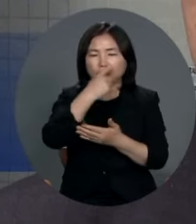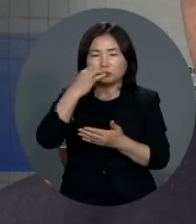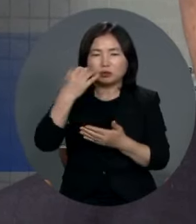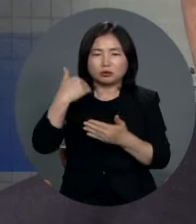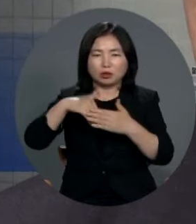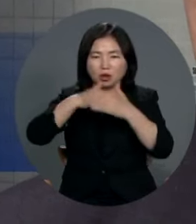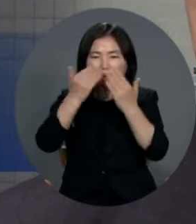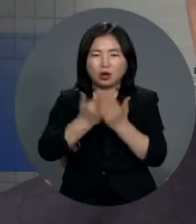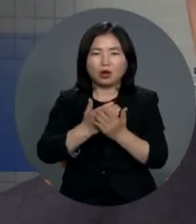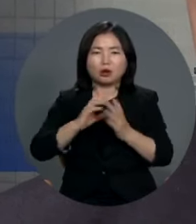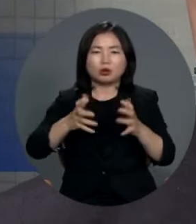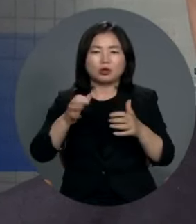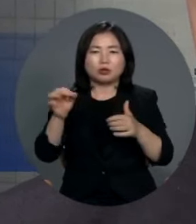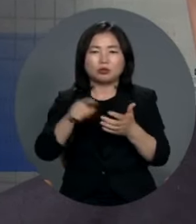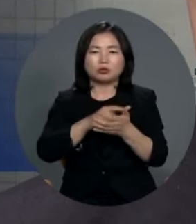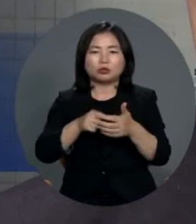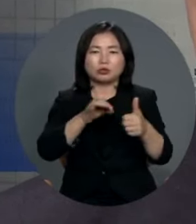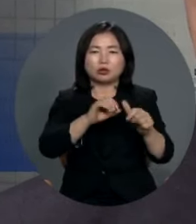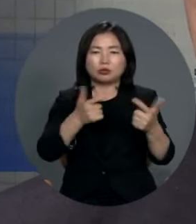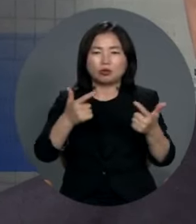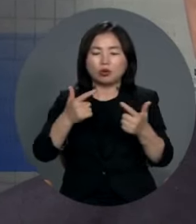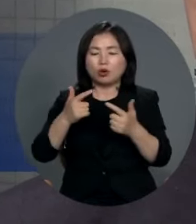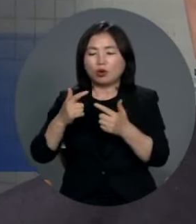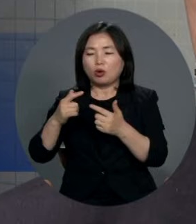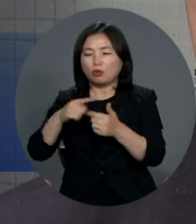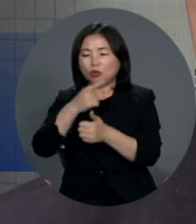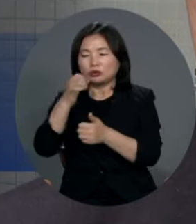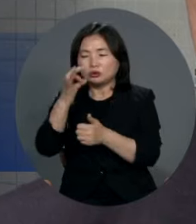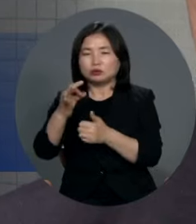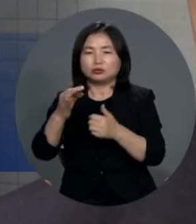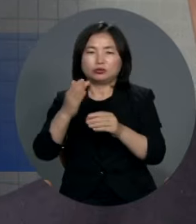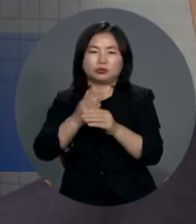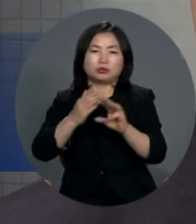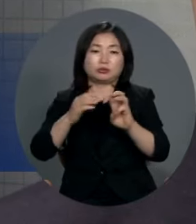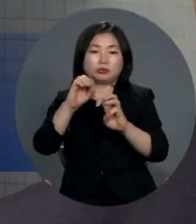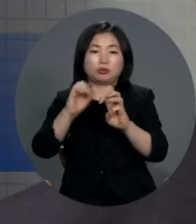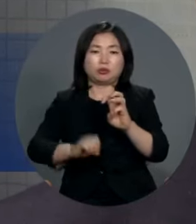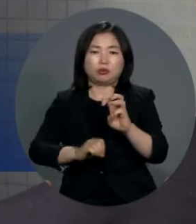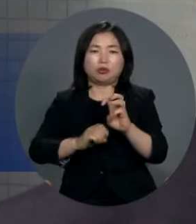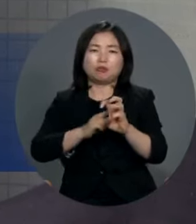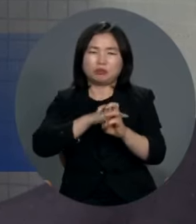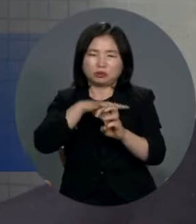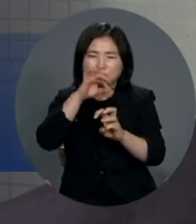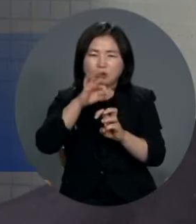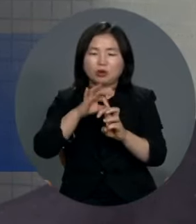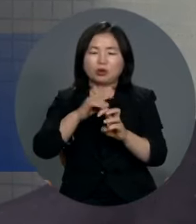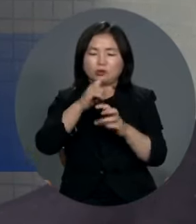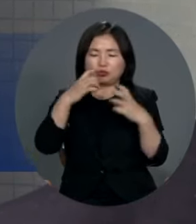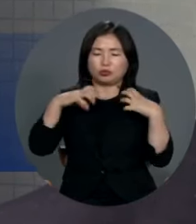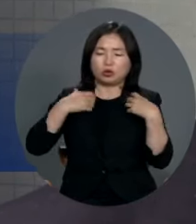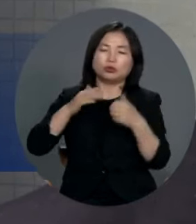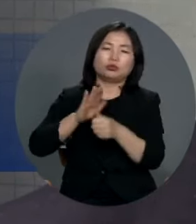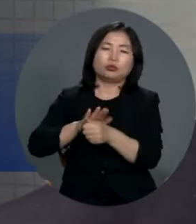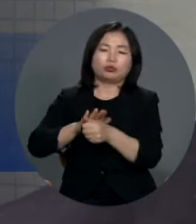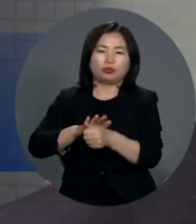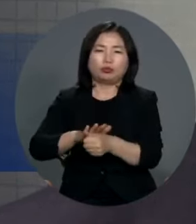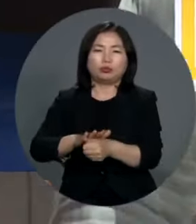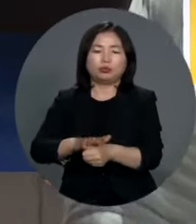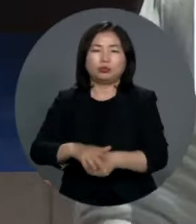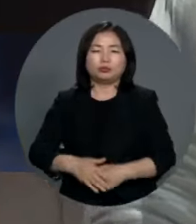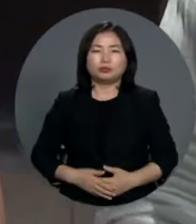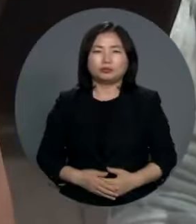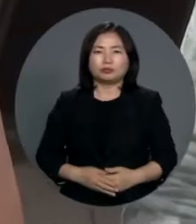국가가 보상해 주는 게 아니라 보증금 중에 30%에 해당하는 최우선 면제금을 국가가 보전해 주는